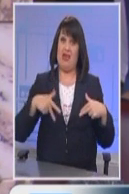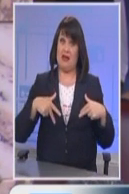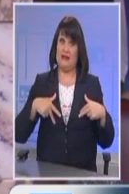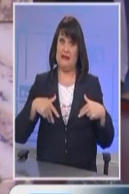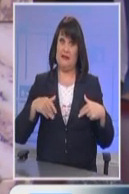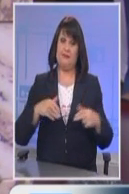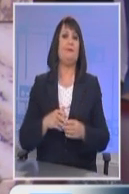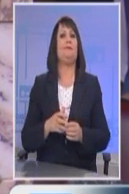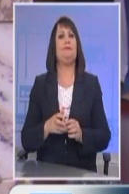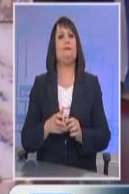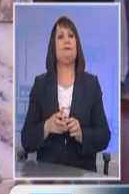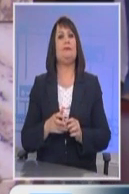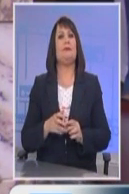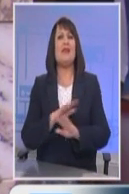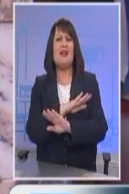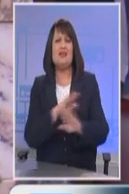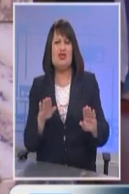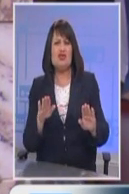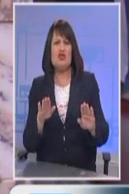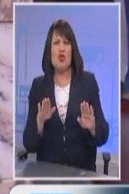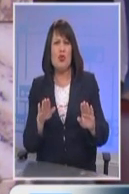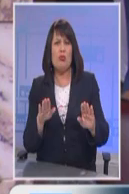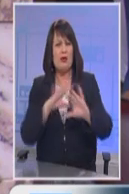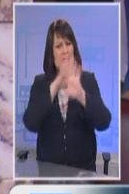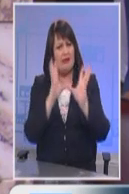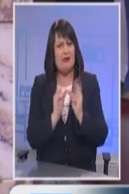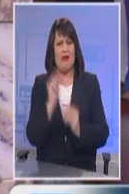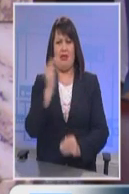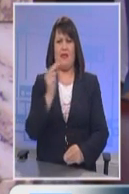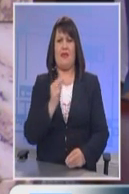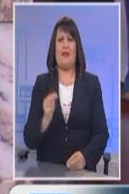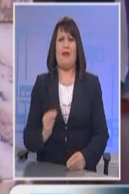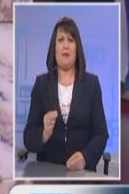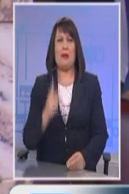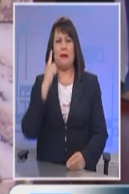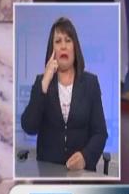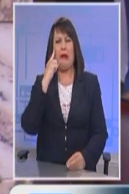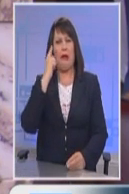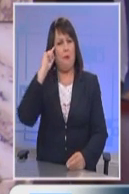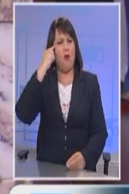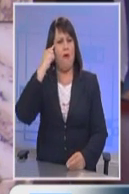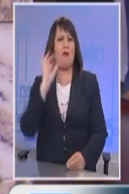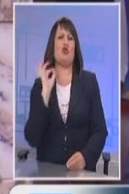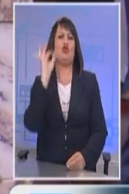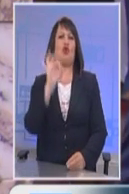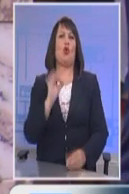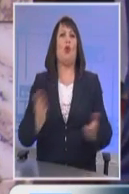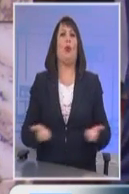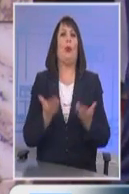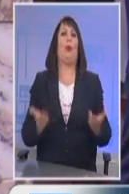να σταματήσει να προσεγγίζει τα θέματα της δημόσιας σφαίρας με επικοινωνιακή στόχευση και με ελαφρότητα,